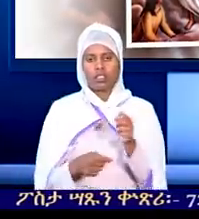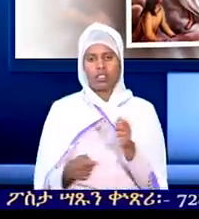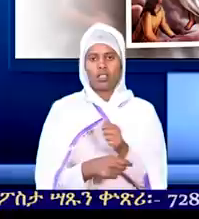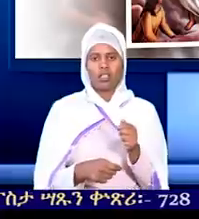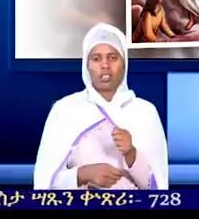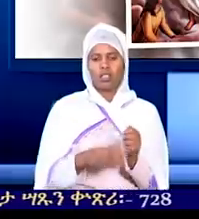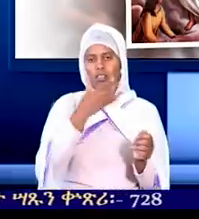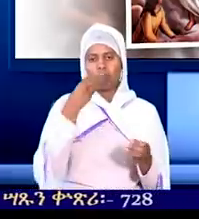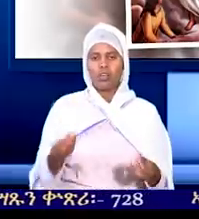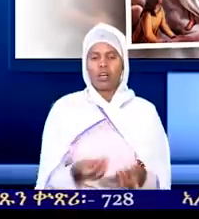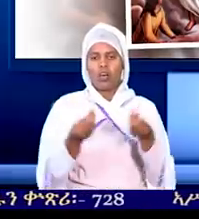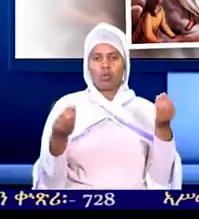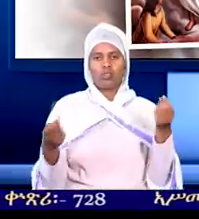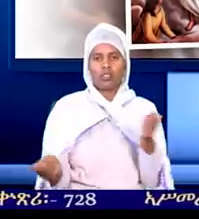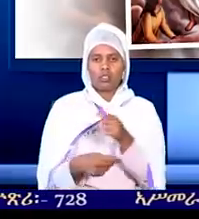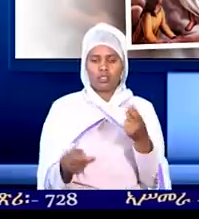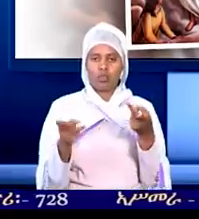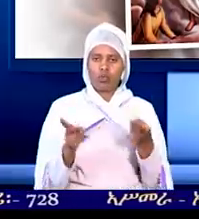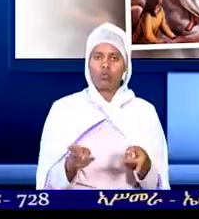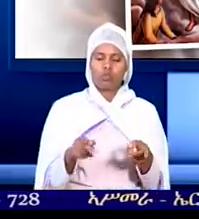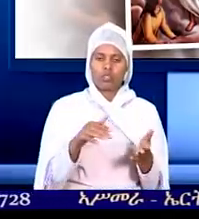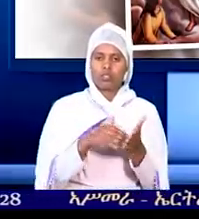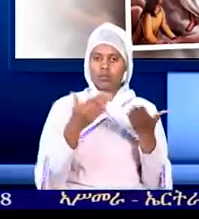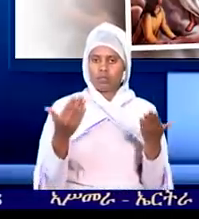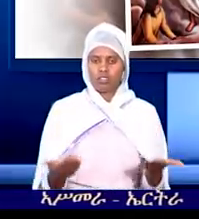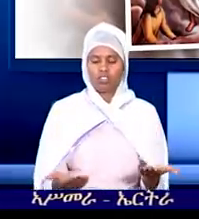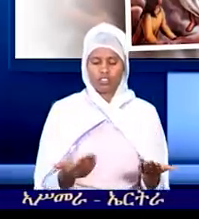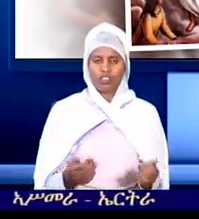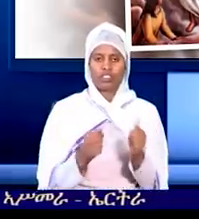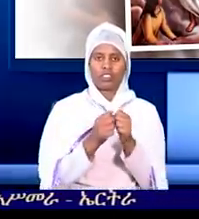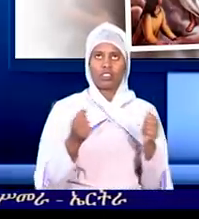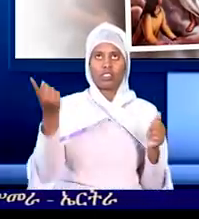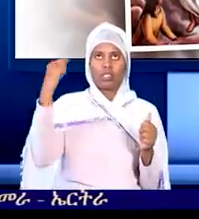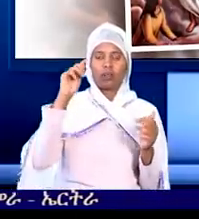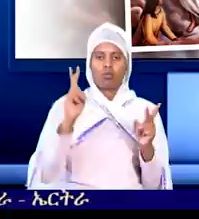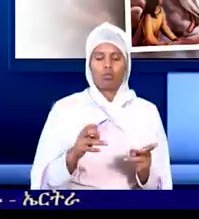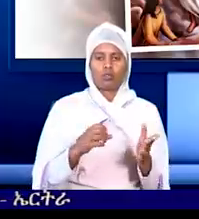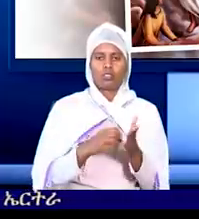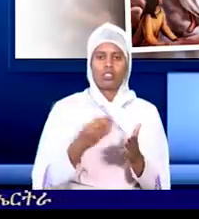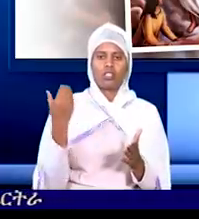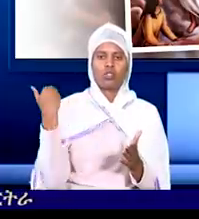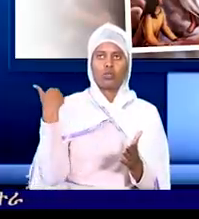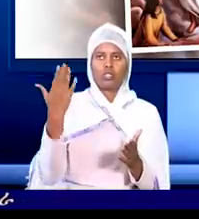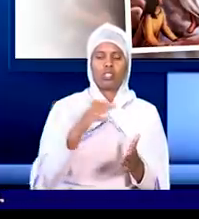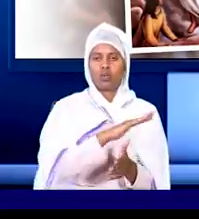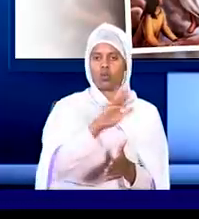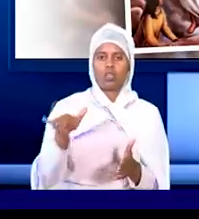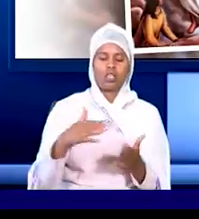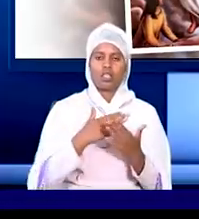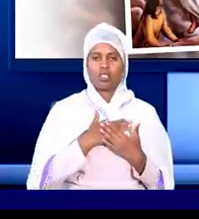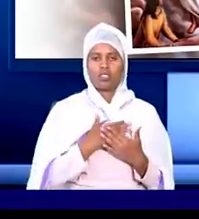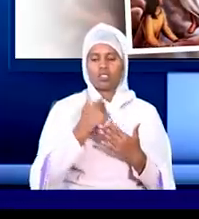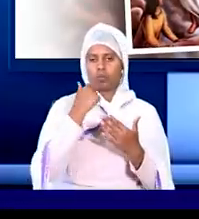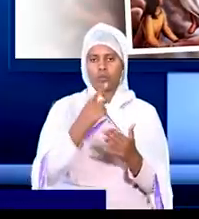ብዲያብሎስ ተቐጥቂጥና ብገሃንም እሳት ተቐፂዕና እንሆ ካብዚ ስለ ደውፃና